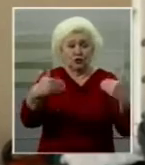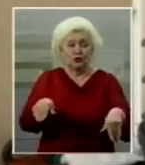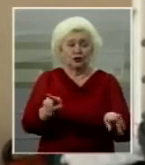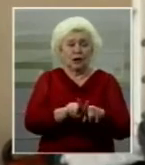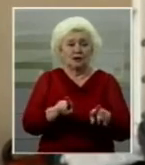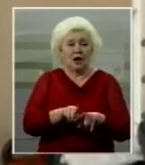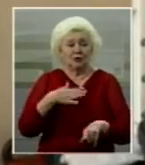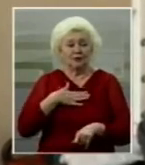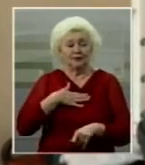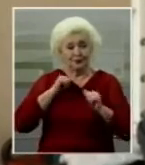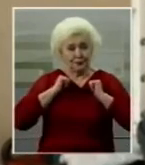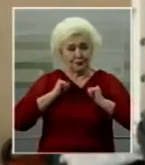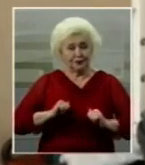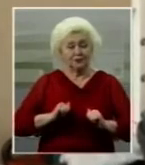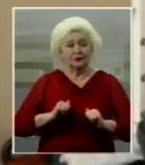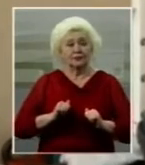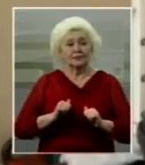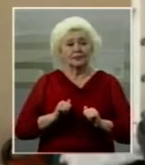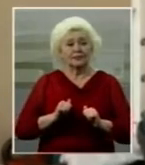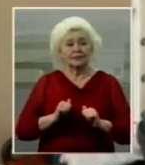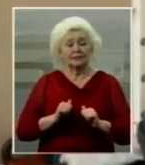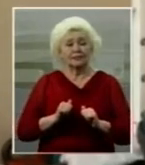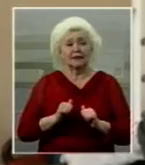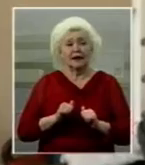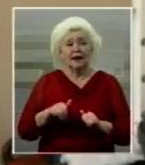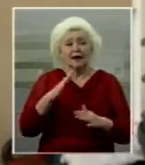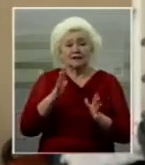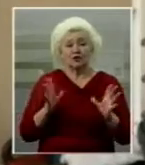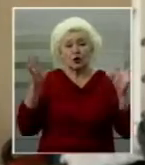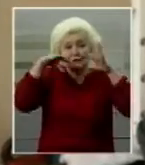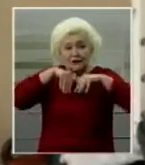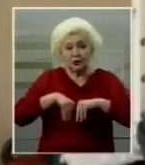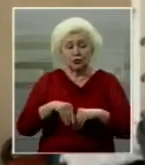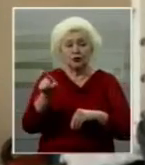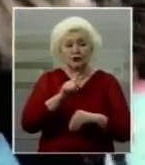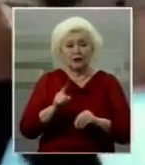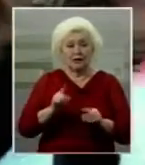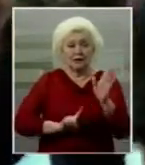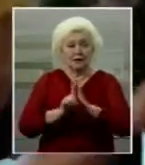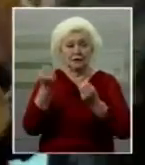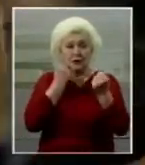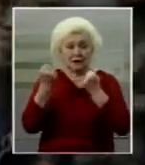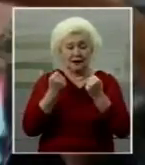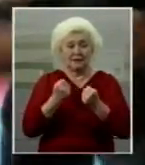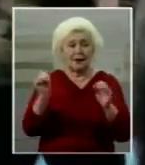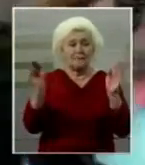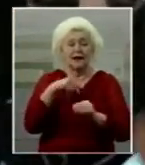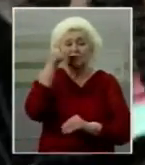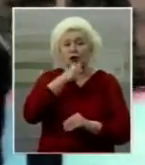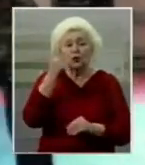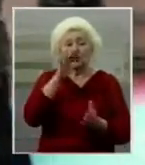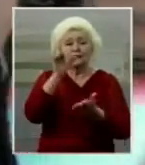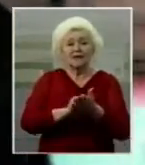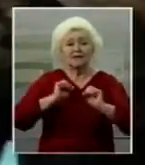якось я вже зосередоточився і вже не боявся. Менше року займається цим